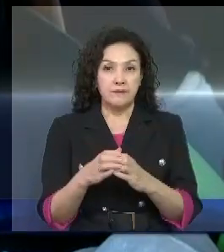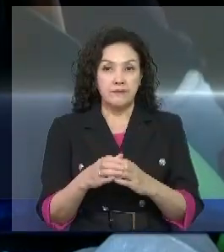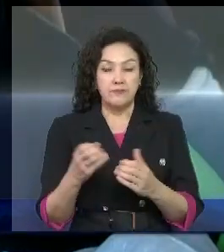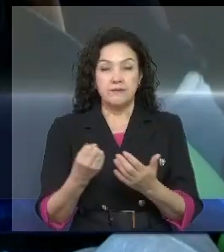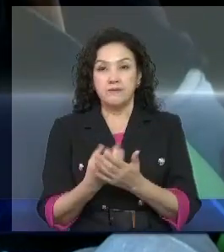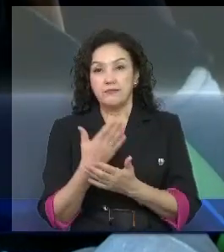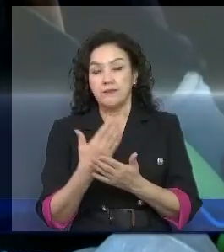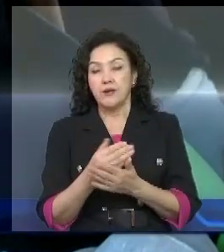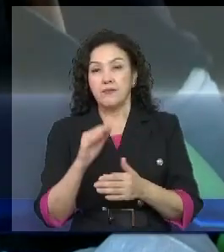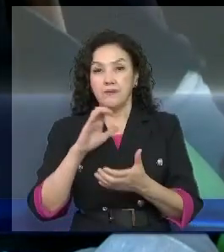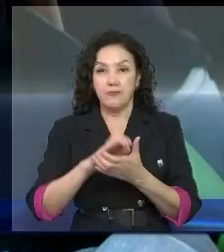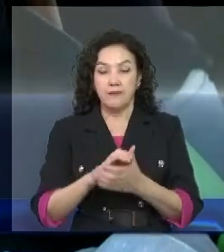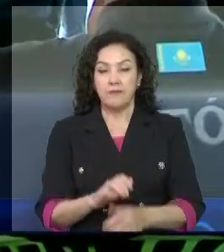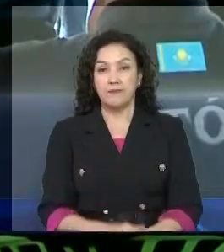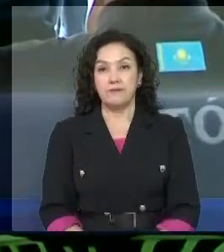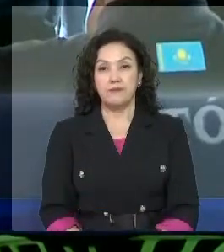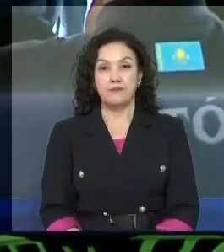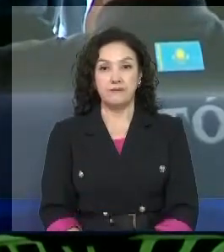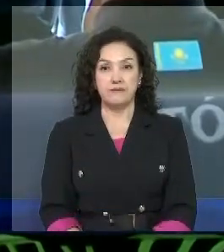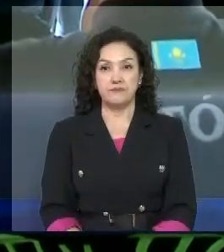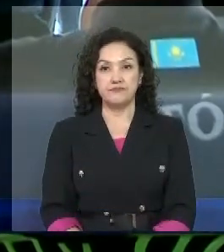жаңа мүшелерін таныстырды.